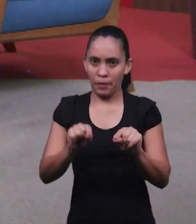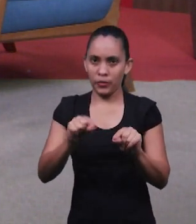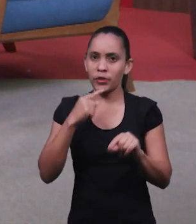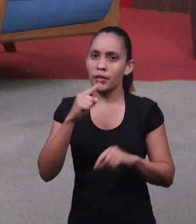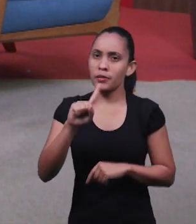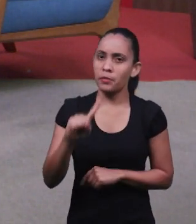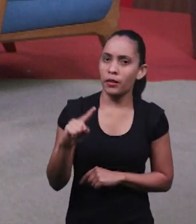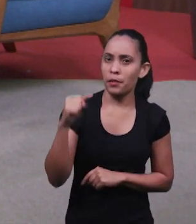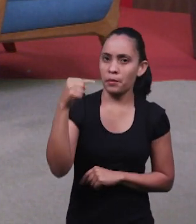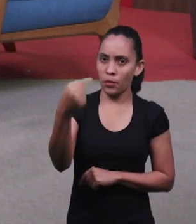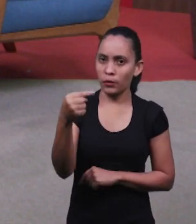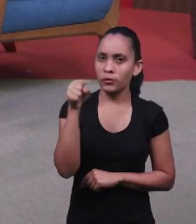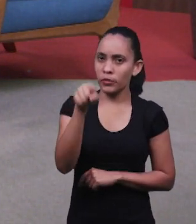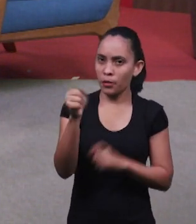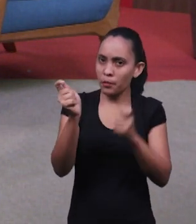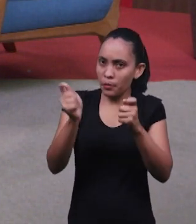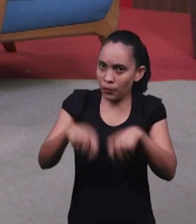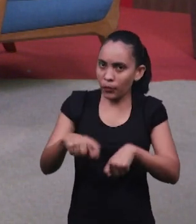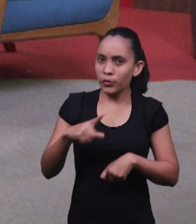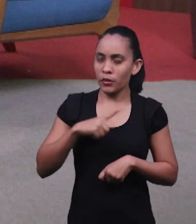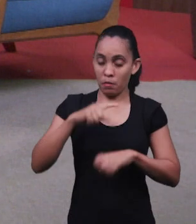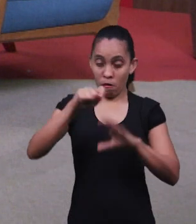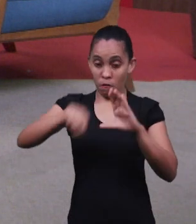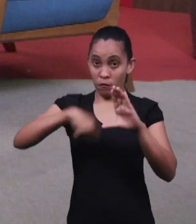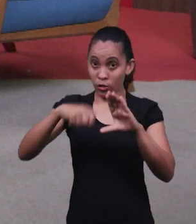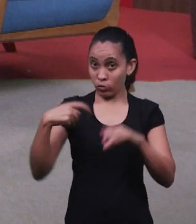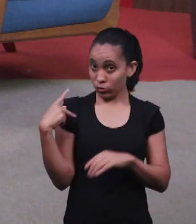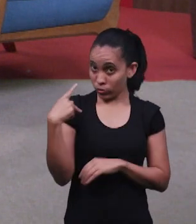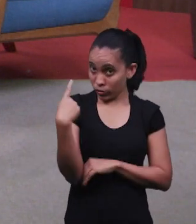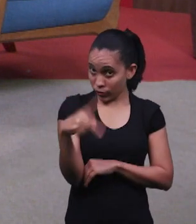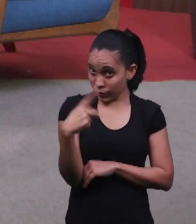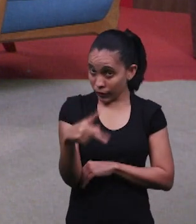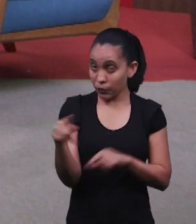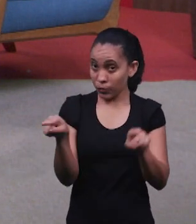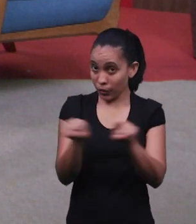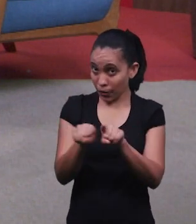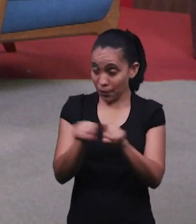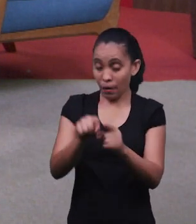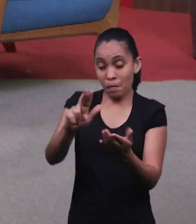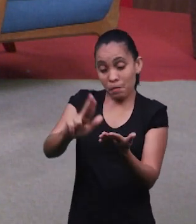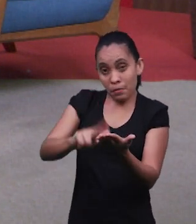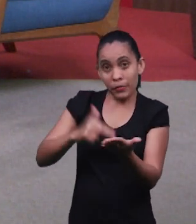choisissons quelques-uns. Peut-être la semaine prochaine, vous aussi, vous pouvez avoir votre vidéo, votre